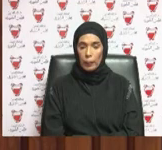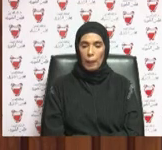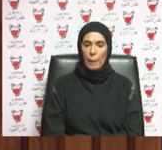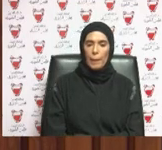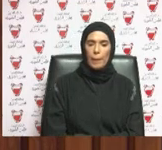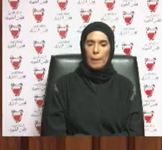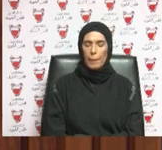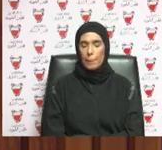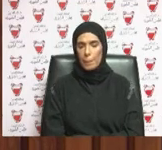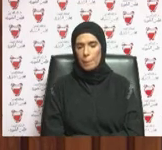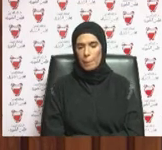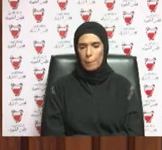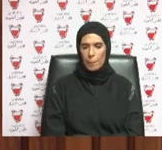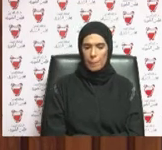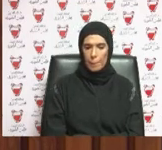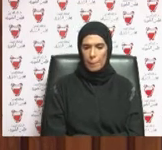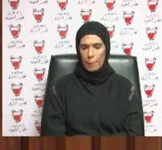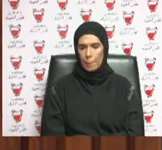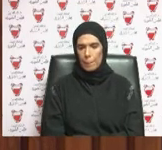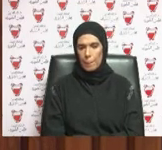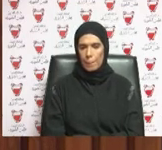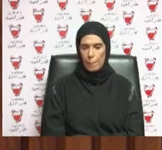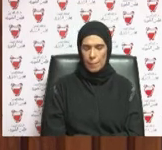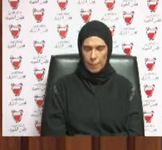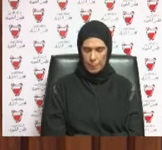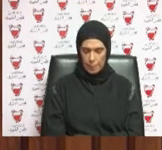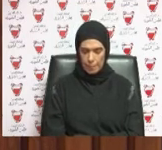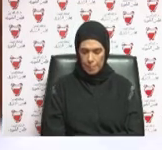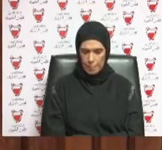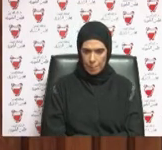شكرا جزيلا. الأخ صادق رحمة، تفضل.